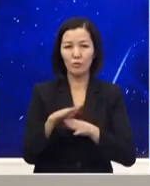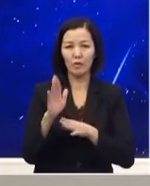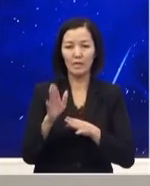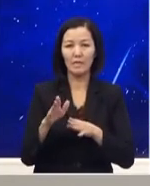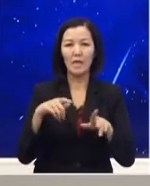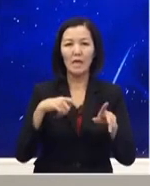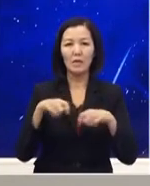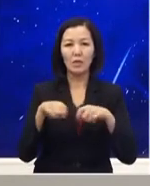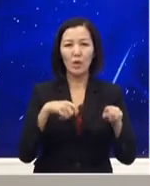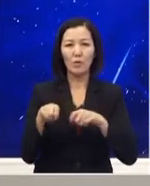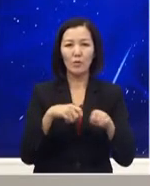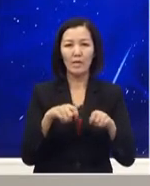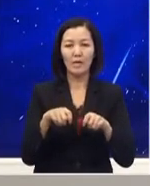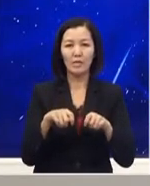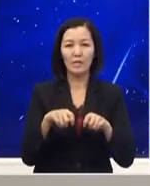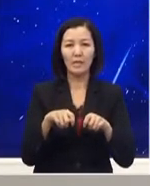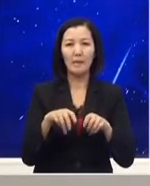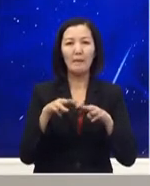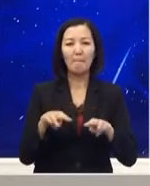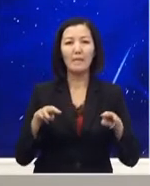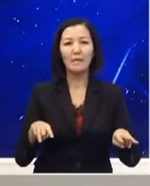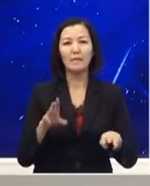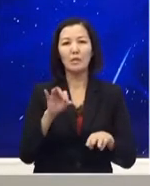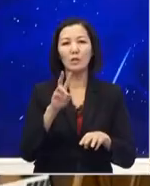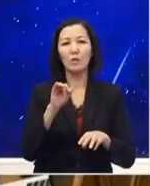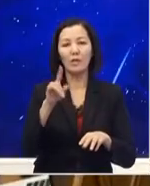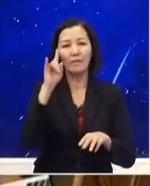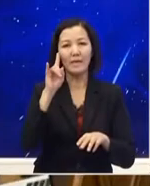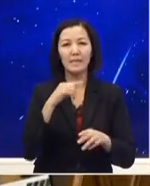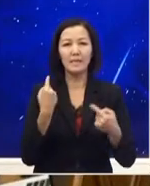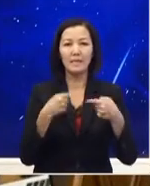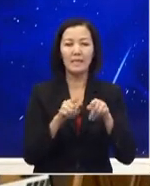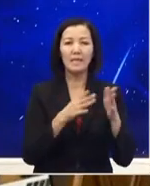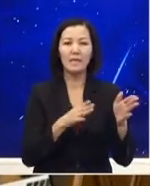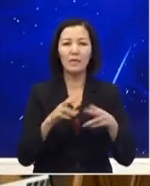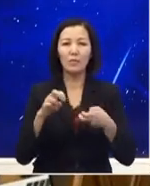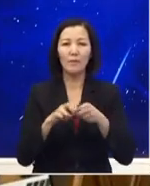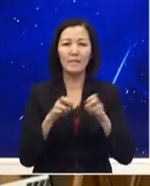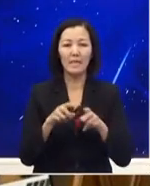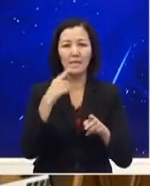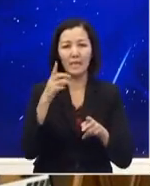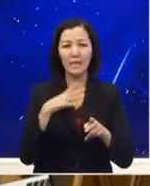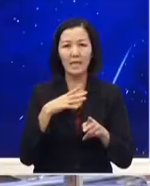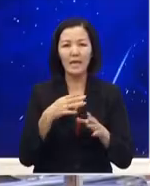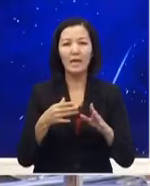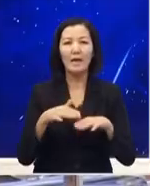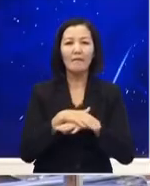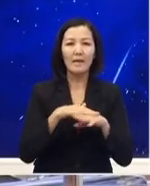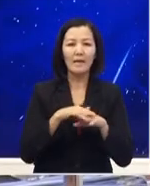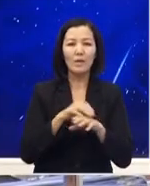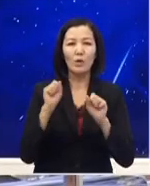асады. Сауда және интеграция министрі Бақыт Сұлтанов еліміздегі техникалық реттеудегі мәселелерді атады. Олар